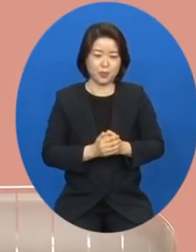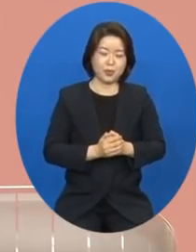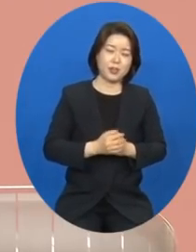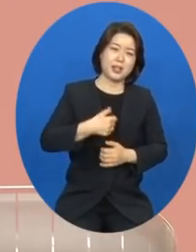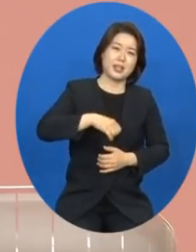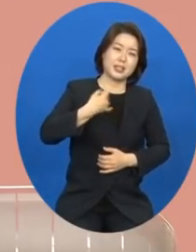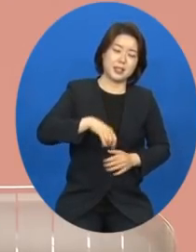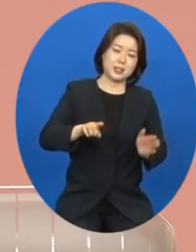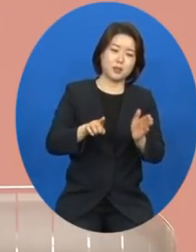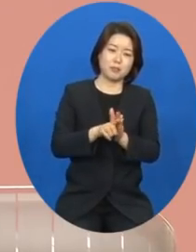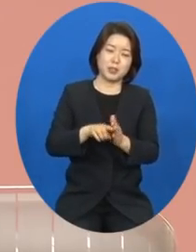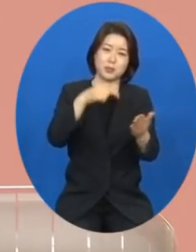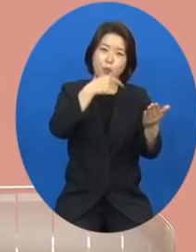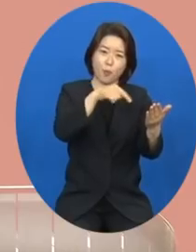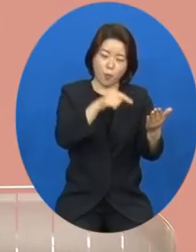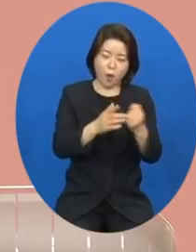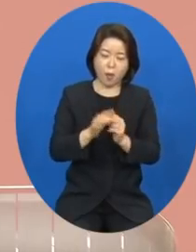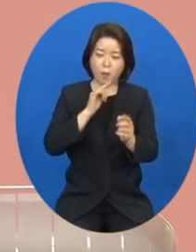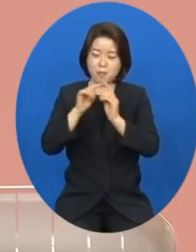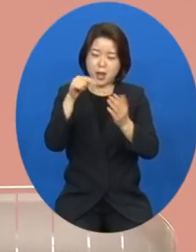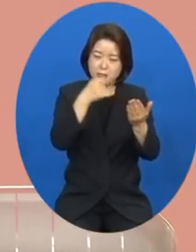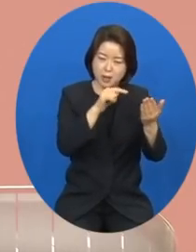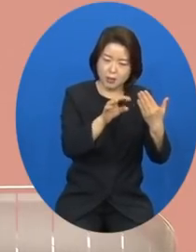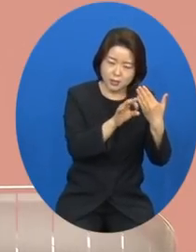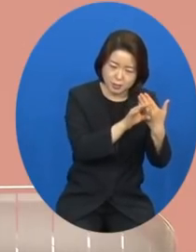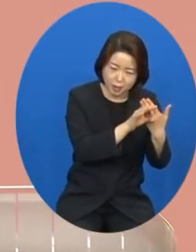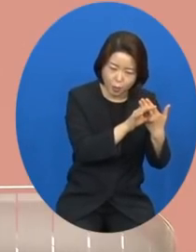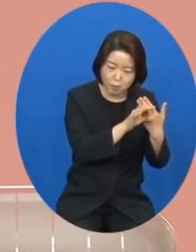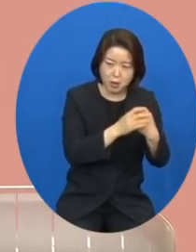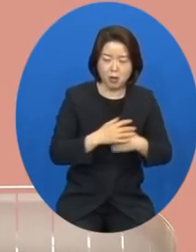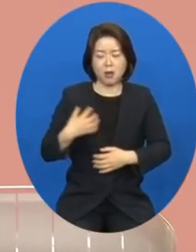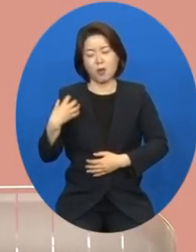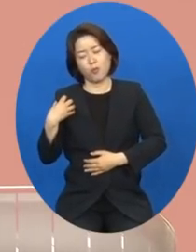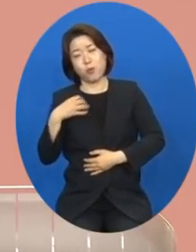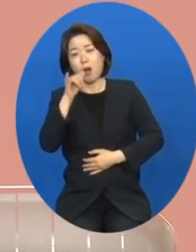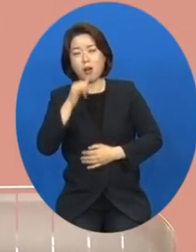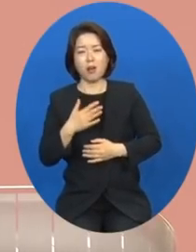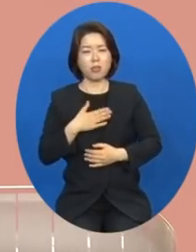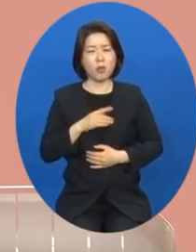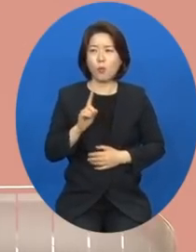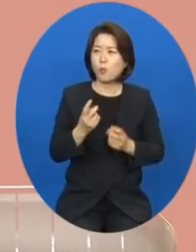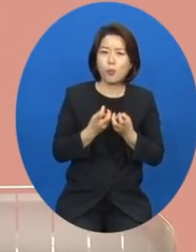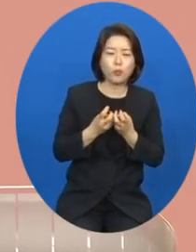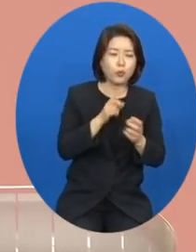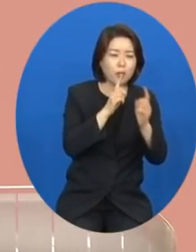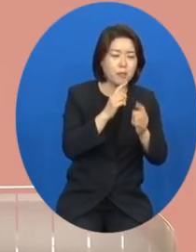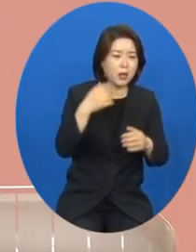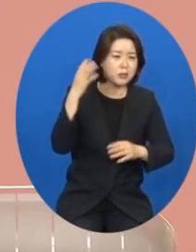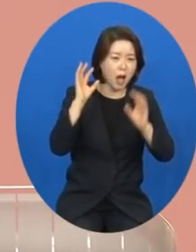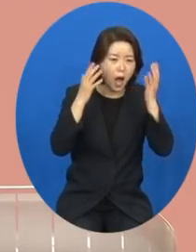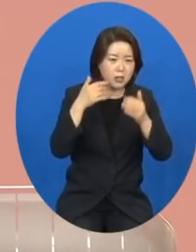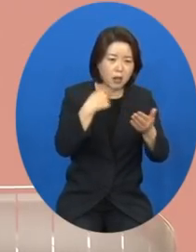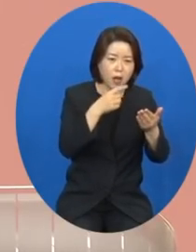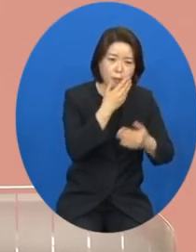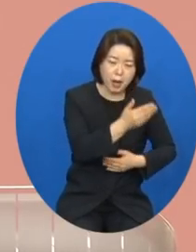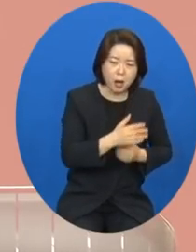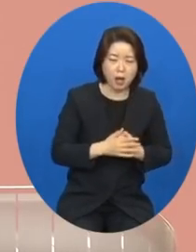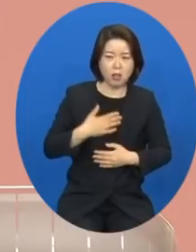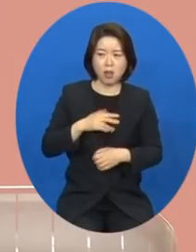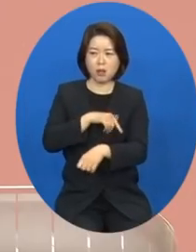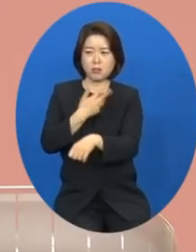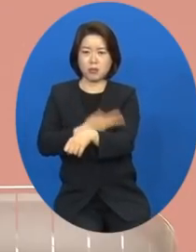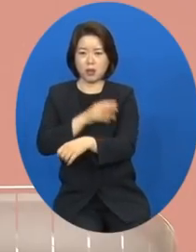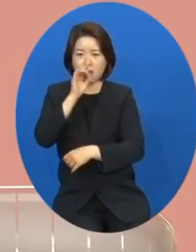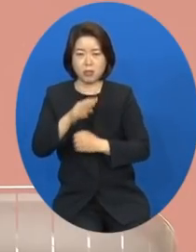양육하고 말씀을 가르친다고 하면 부담을 갖습니다 앗 애가 어떻게 말씀을 아이들에게 가르칠 수 있나 나는 자격이 안됩니다